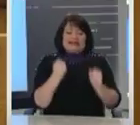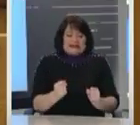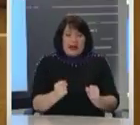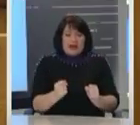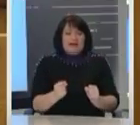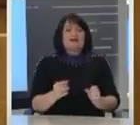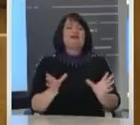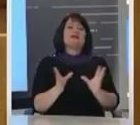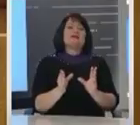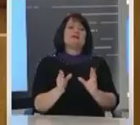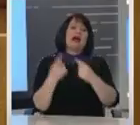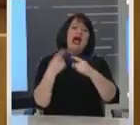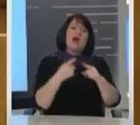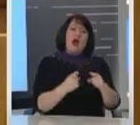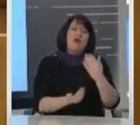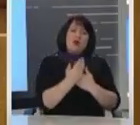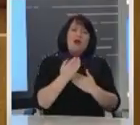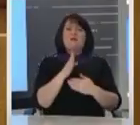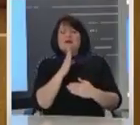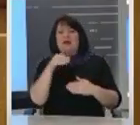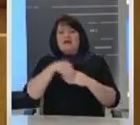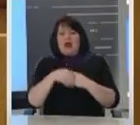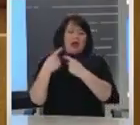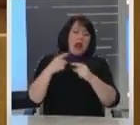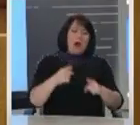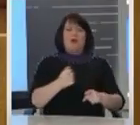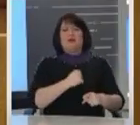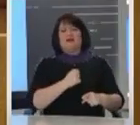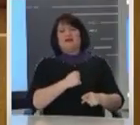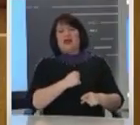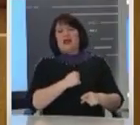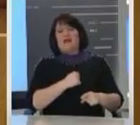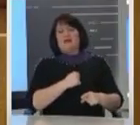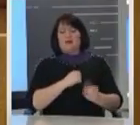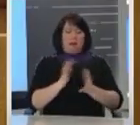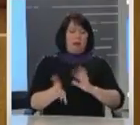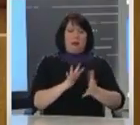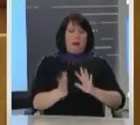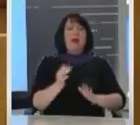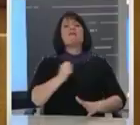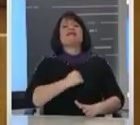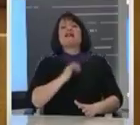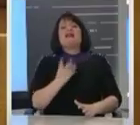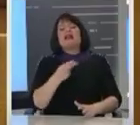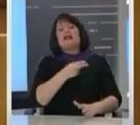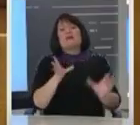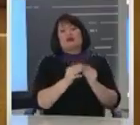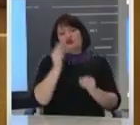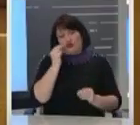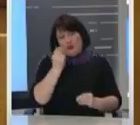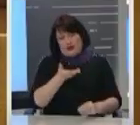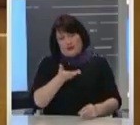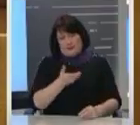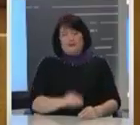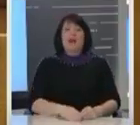το μακεδονικό. Άλλα το πρωί, άλλα το βράδυ, άλλα τις μονές μέρες, αλλά τις ζυγές. Το πρόβλημα όμως είναι